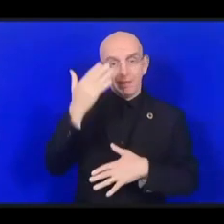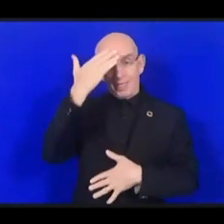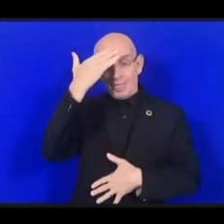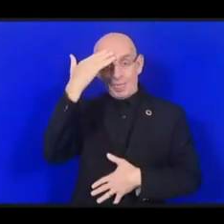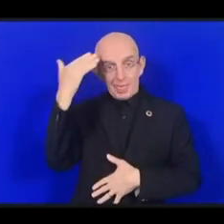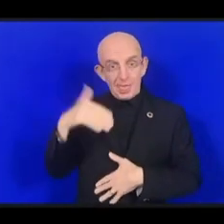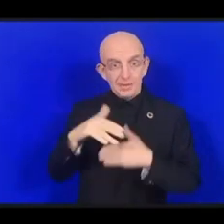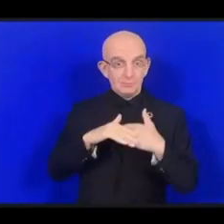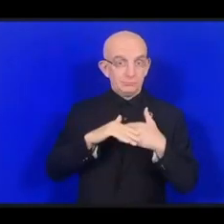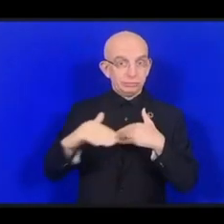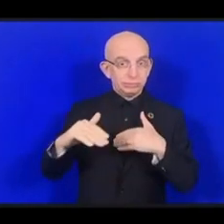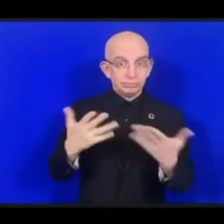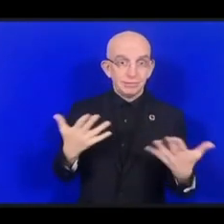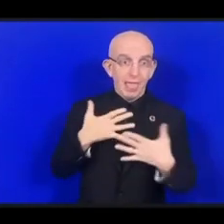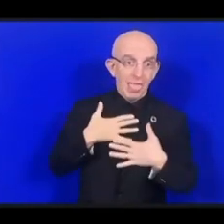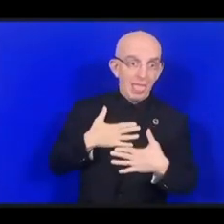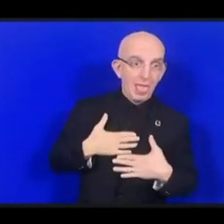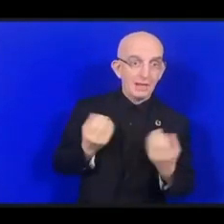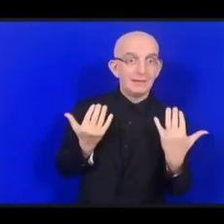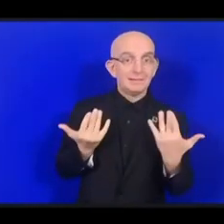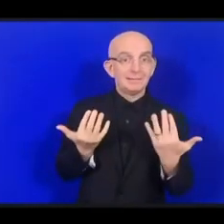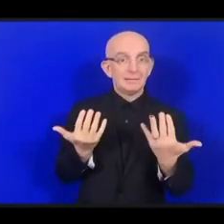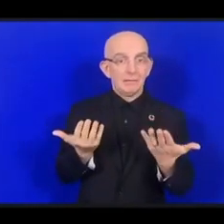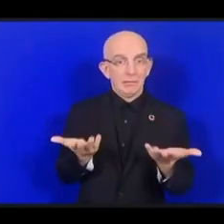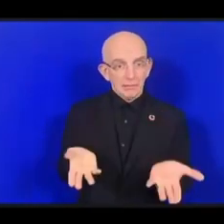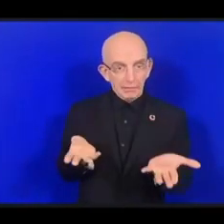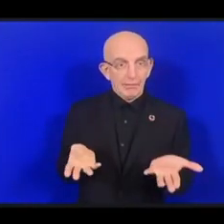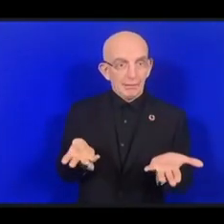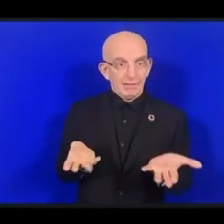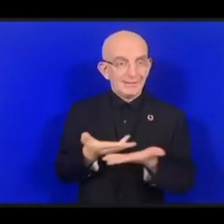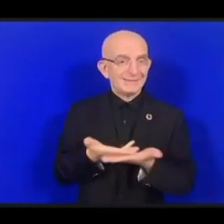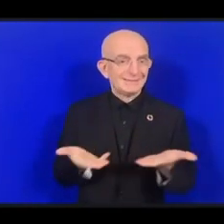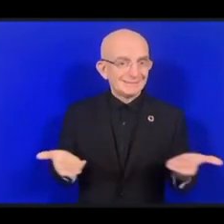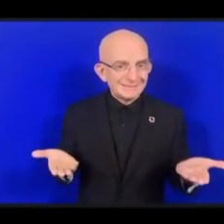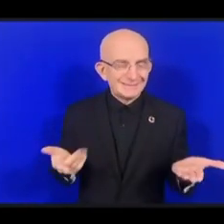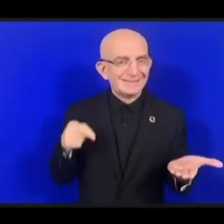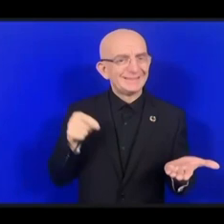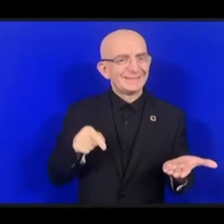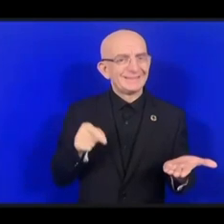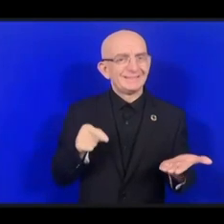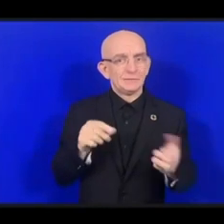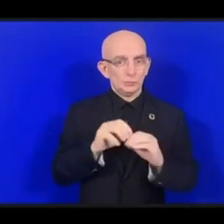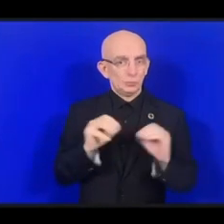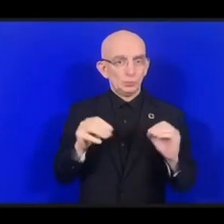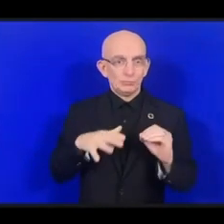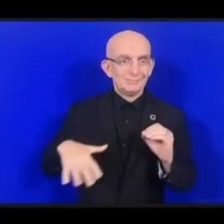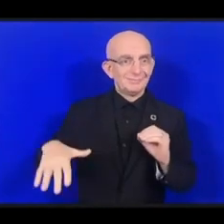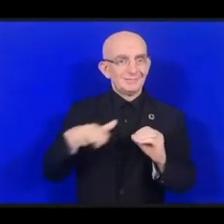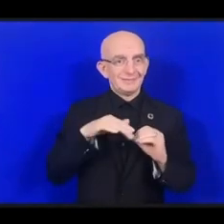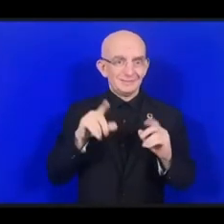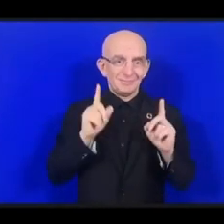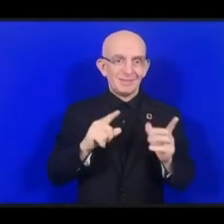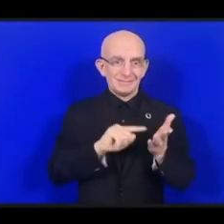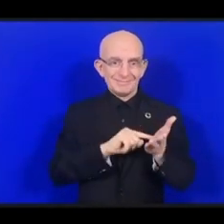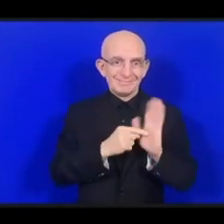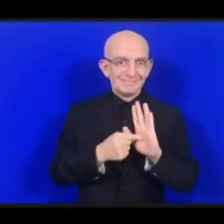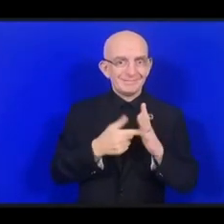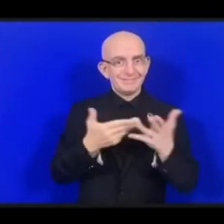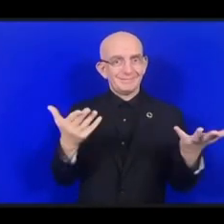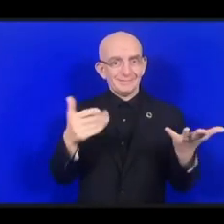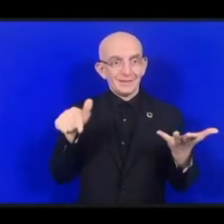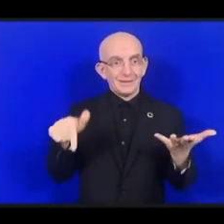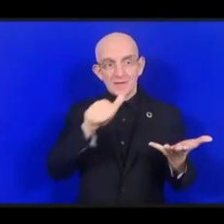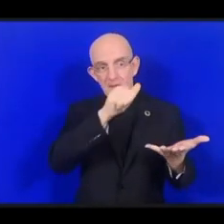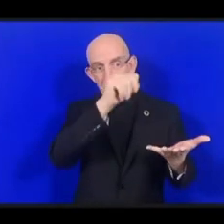لن نتمكن من تمرير ميراث ان صوت الامازون يجب ان يسمع من